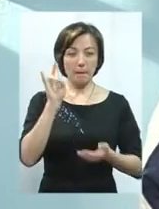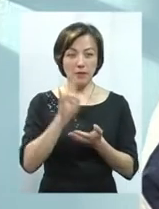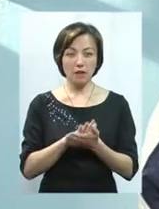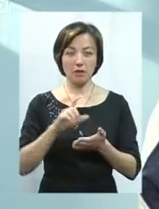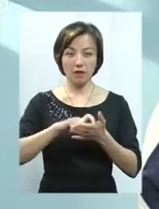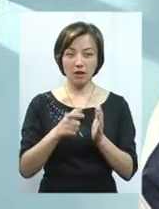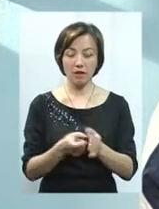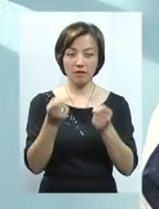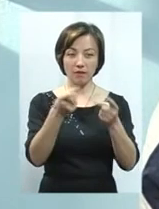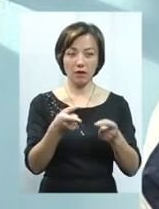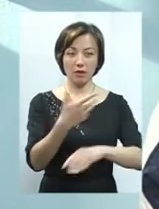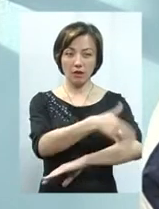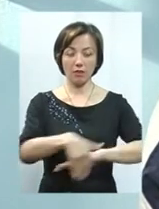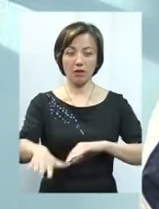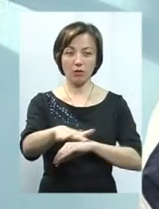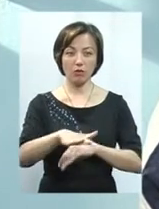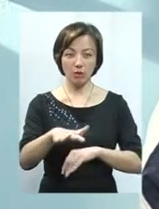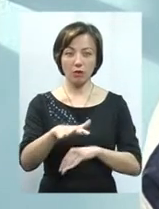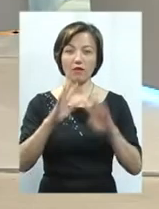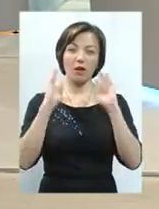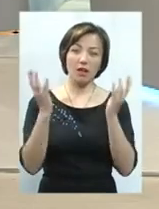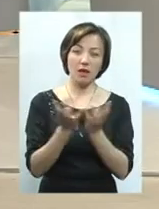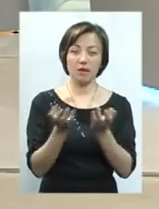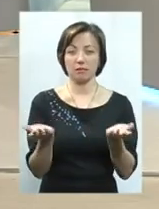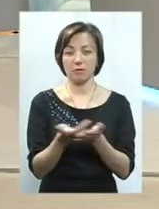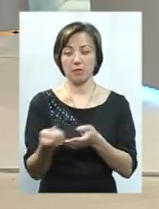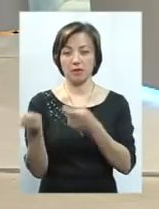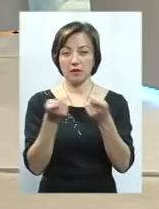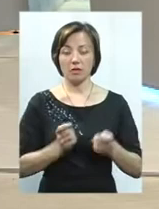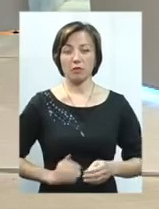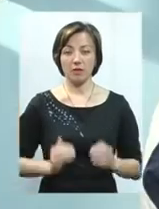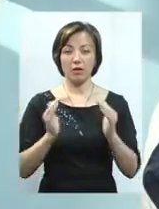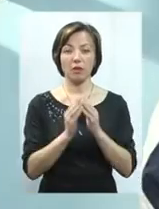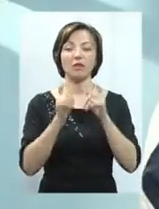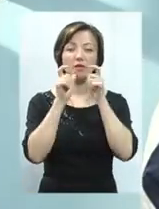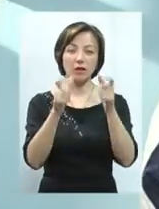взяли ее за шкварку и выкинули ее там в вольер, не в вольер. Привезли в приватный будинок. Она будет и